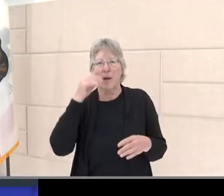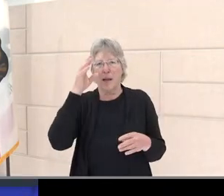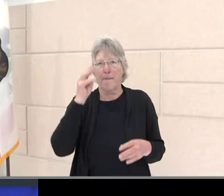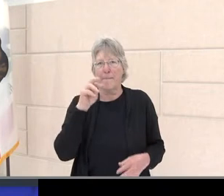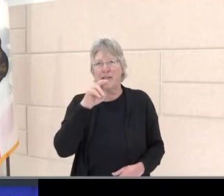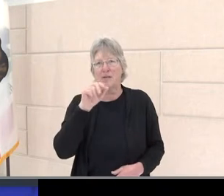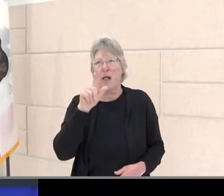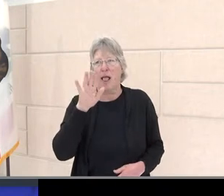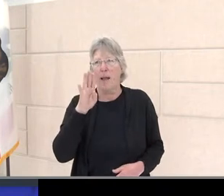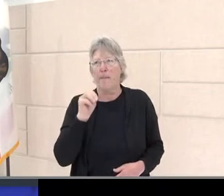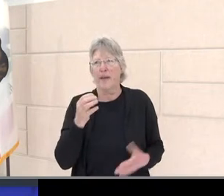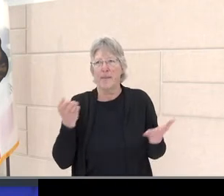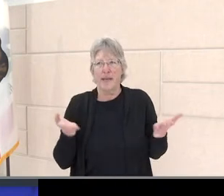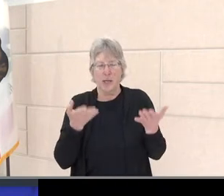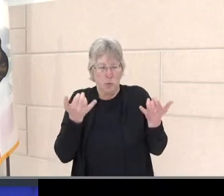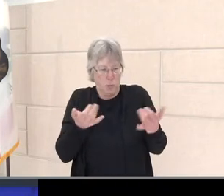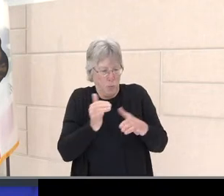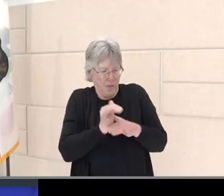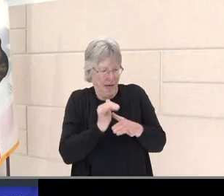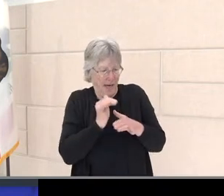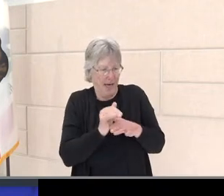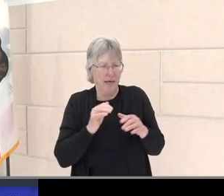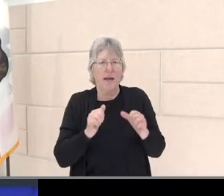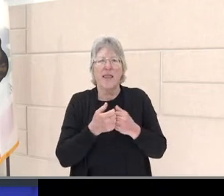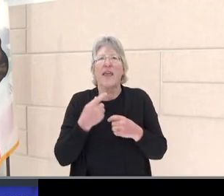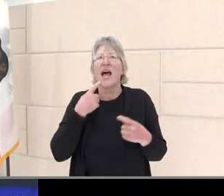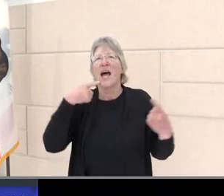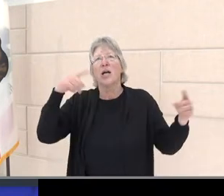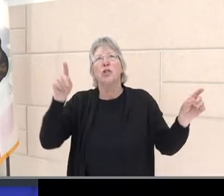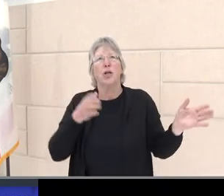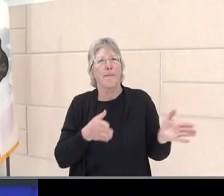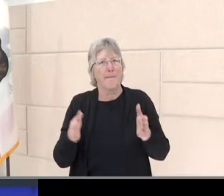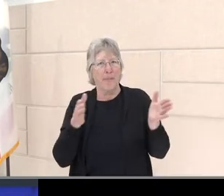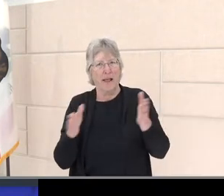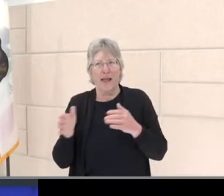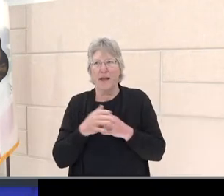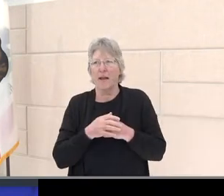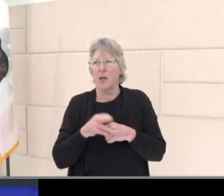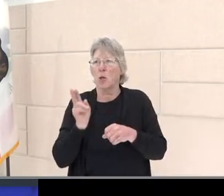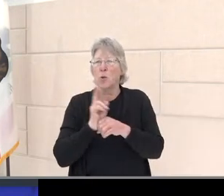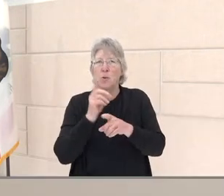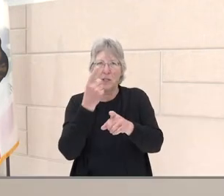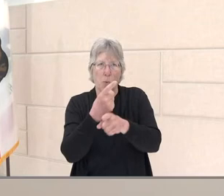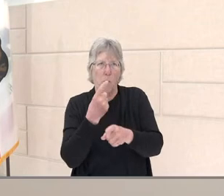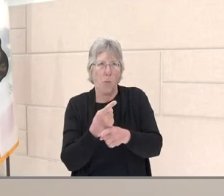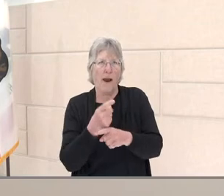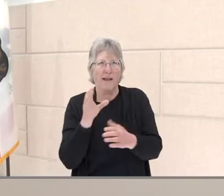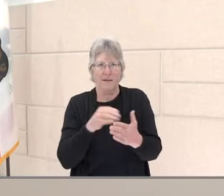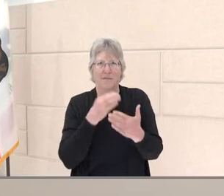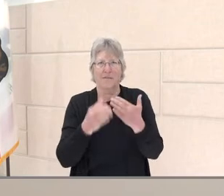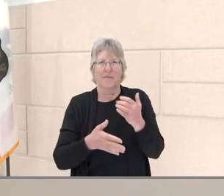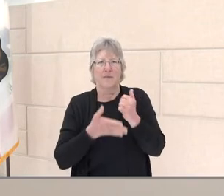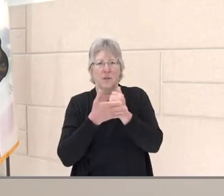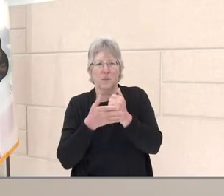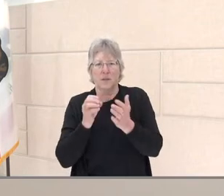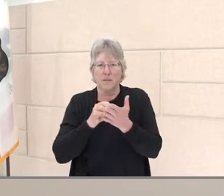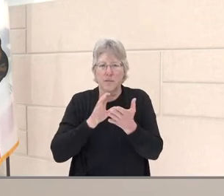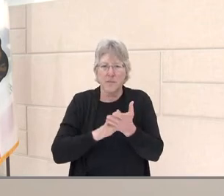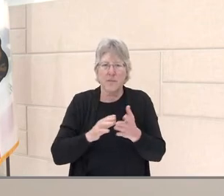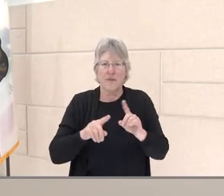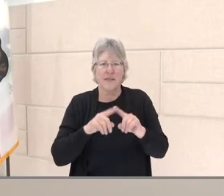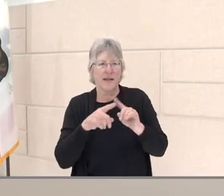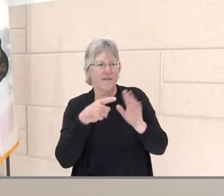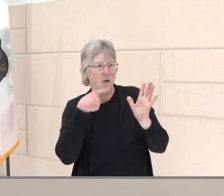ជាពិសេសថ្នាក់ទី9ហ្នឹងយើងស្វាគមន៍ពួកគេណែនាំបង្ហាញពួកគេឲ្យស្គាល់អំពីសាលារៀនអំពីកម្មវិធីហើយនឹ